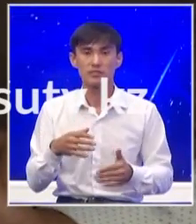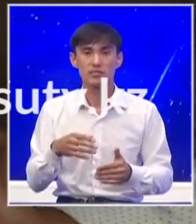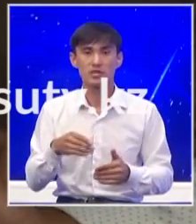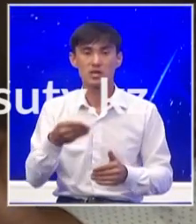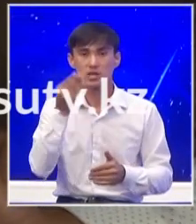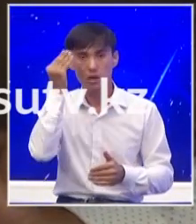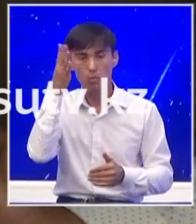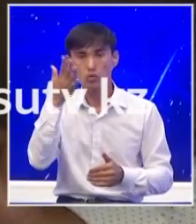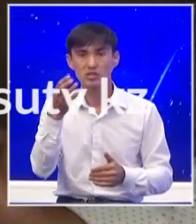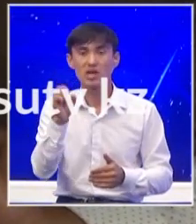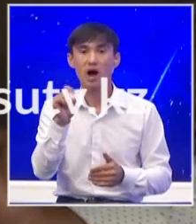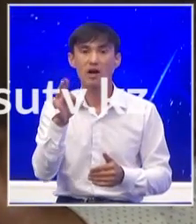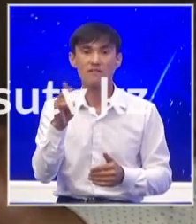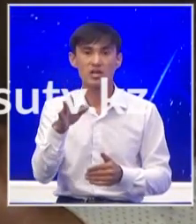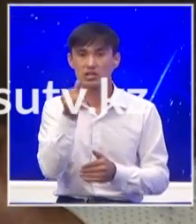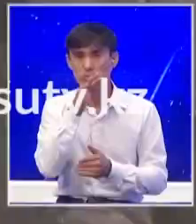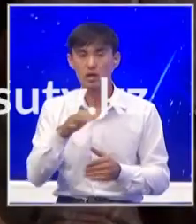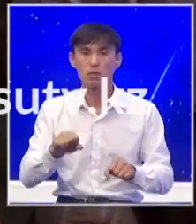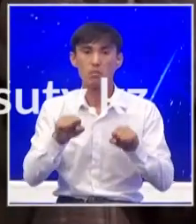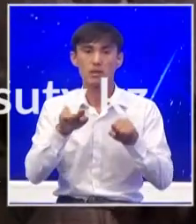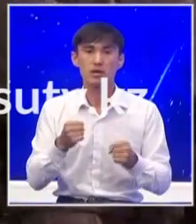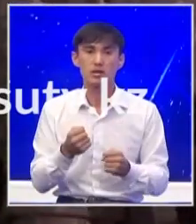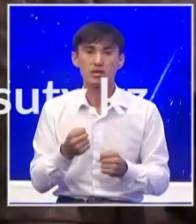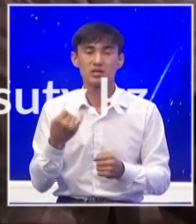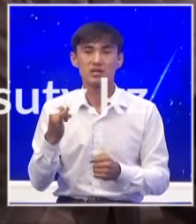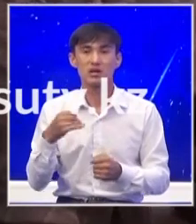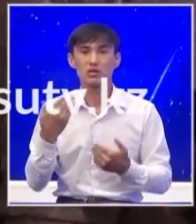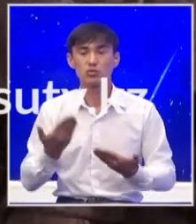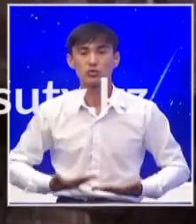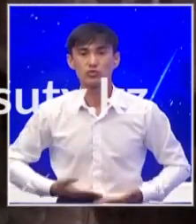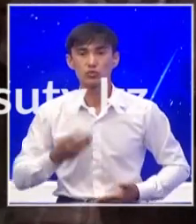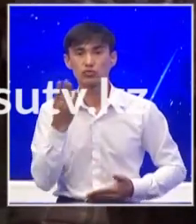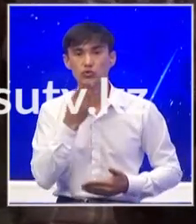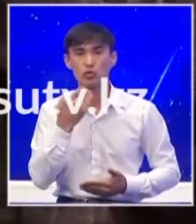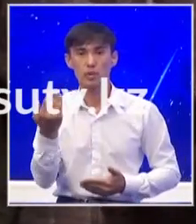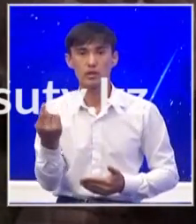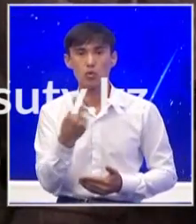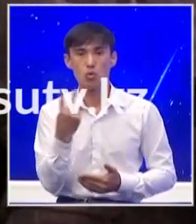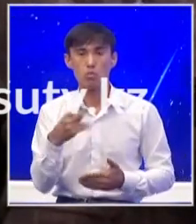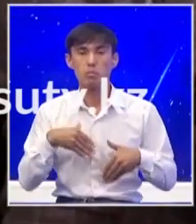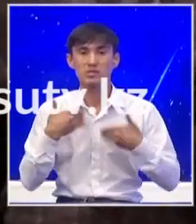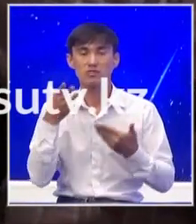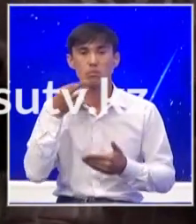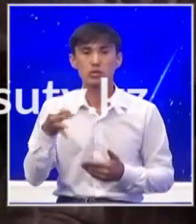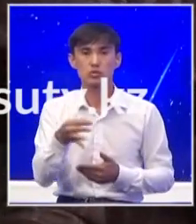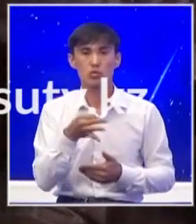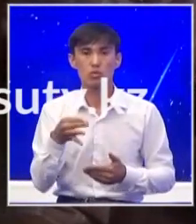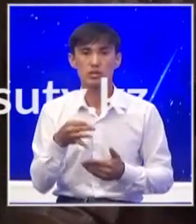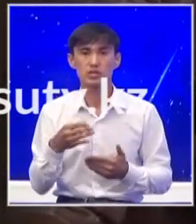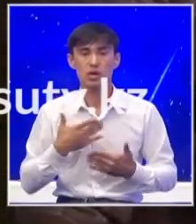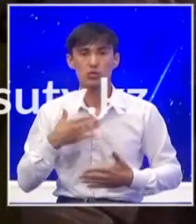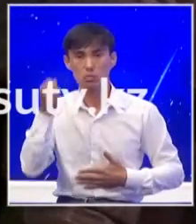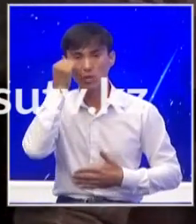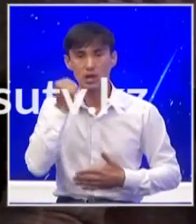ни Саудовский Аравия не смогли. Игорь, он уроженец Уштоби. Они оба представляют Алматинскую область. Я